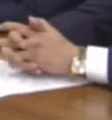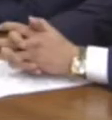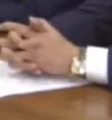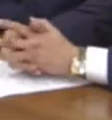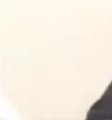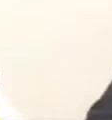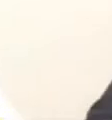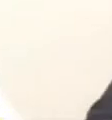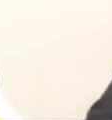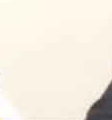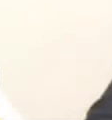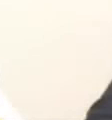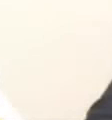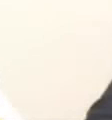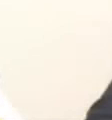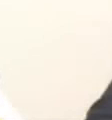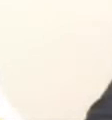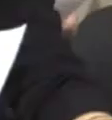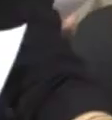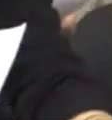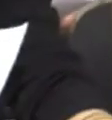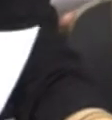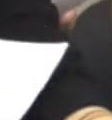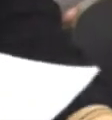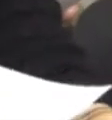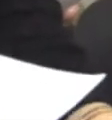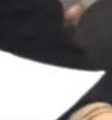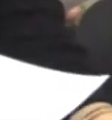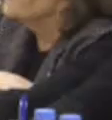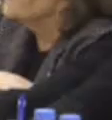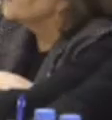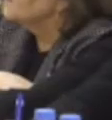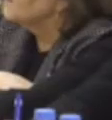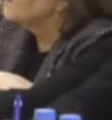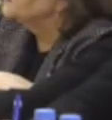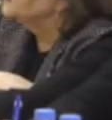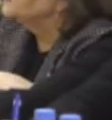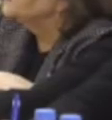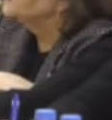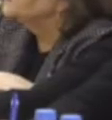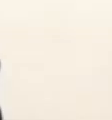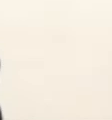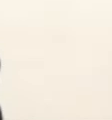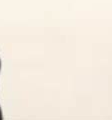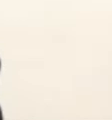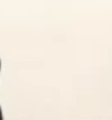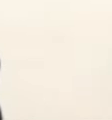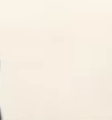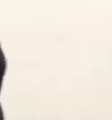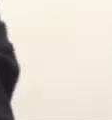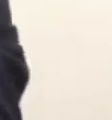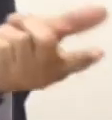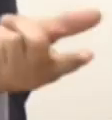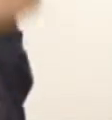по социальным выплатам до обсуждений работы блогеров. В семье рассмотрели самые разные актуальные вопросы на заседании политического